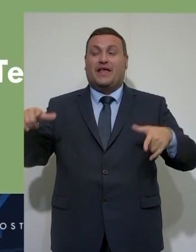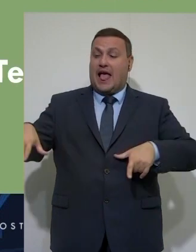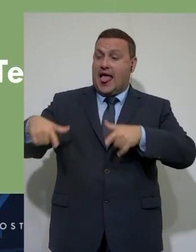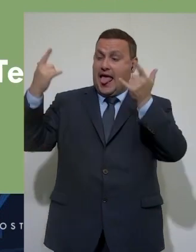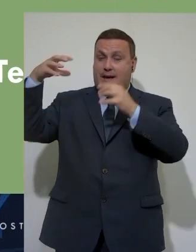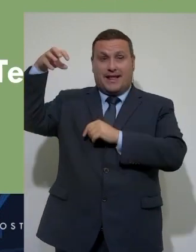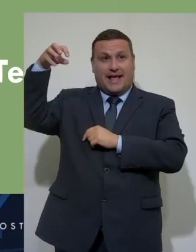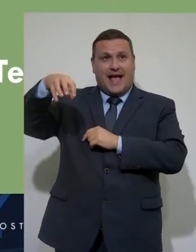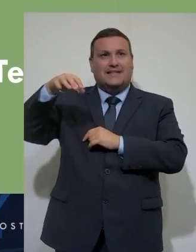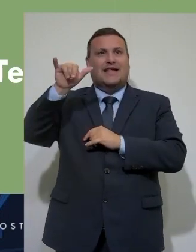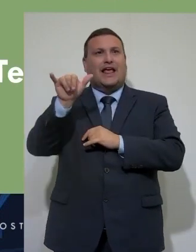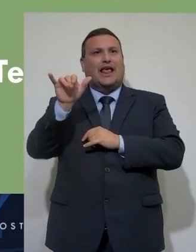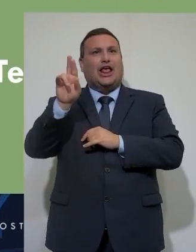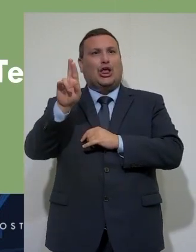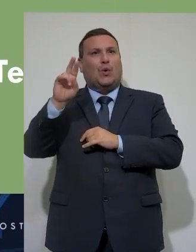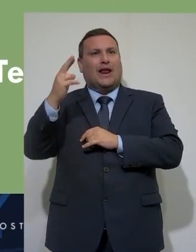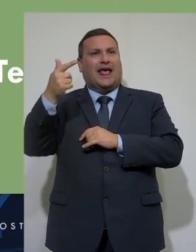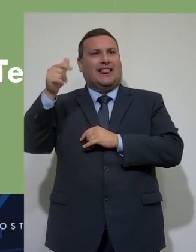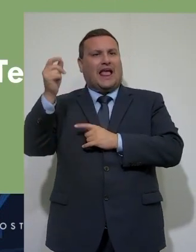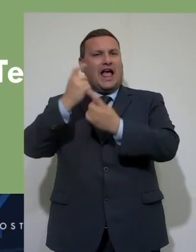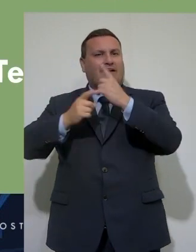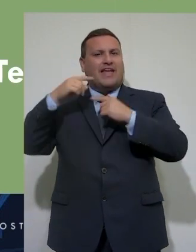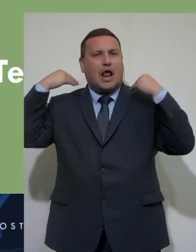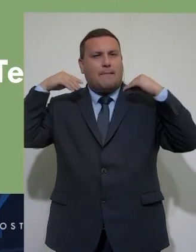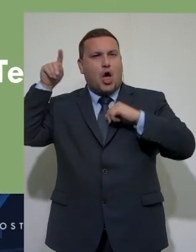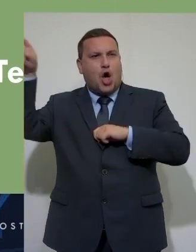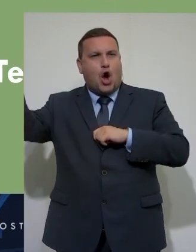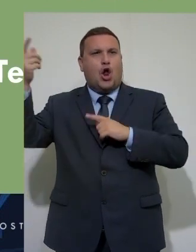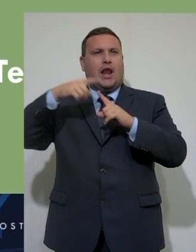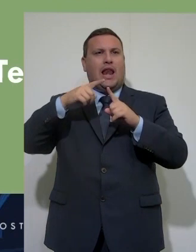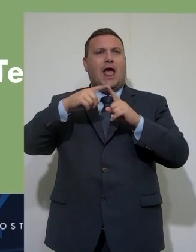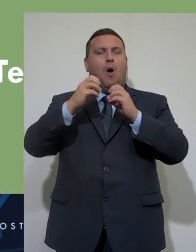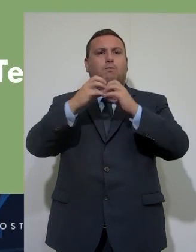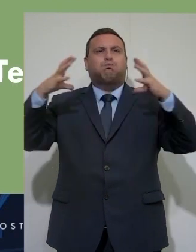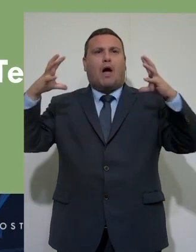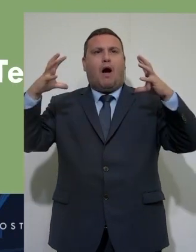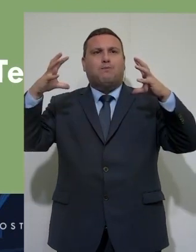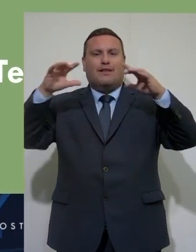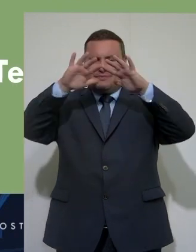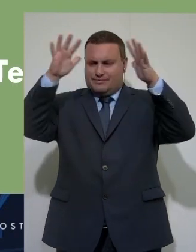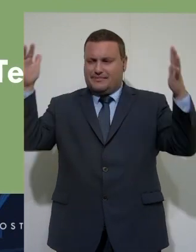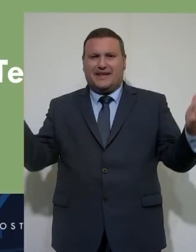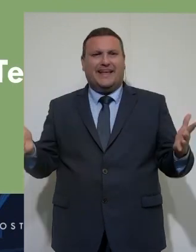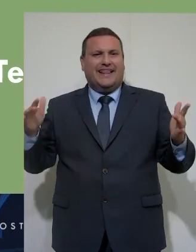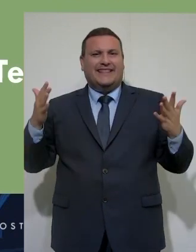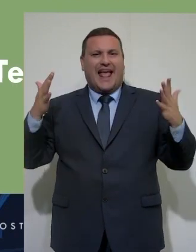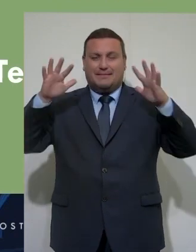c'è la yurta che è questa tenda di origine mongola, ci sono le bubble tent, quindi queste strutture tutte trasparenti o quantomeno